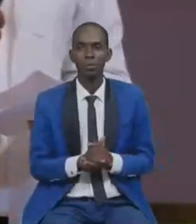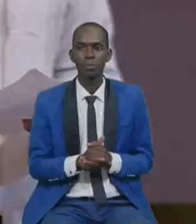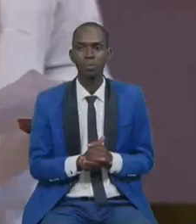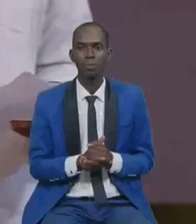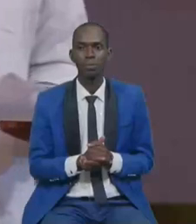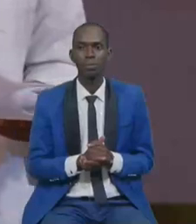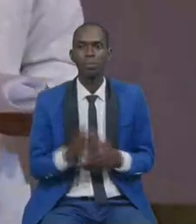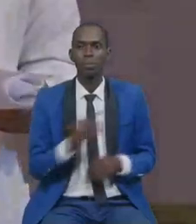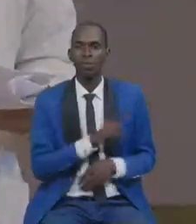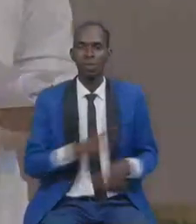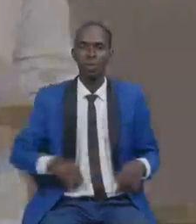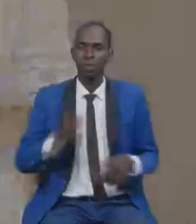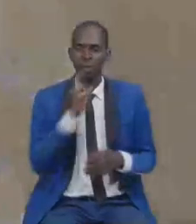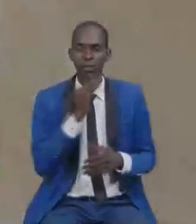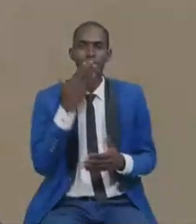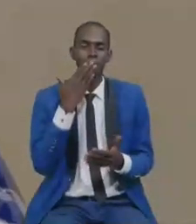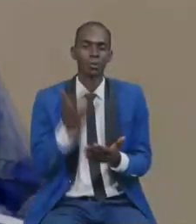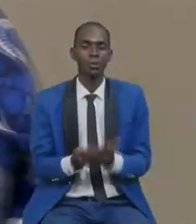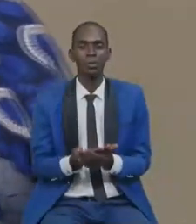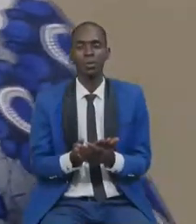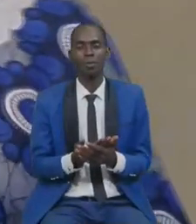Dieu est bon.